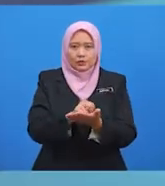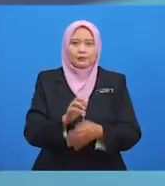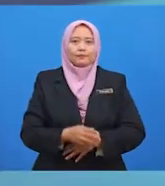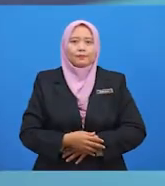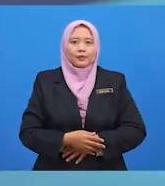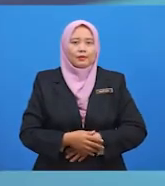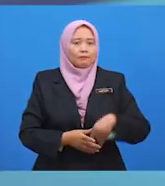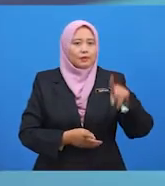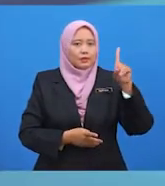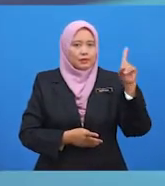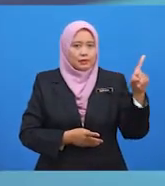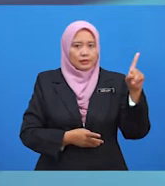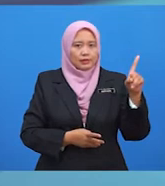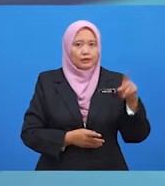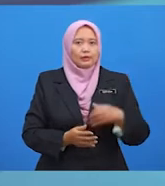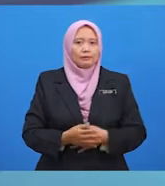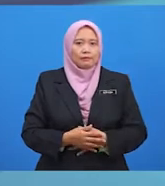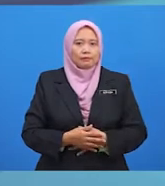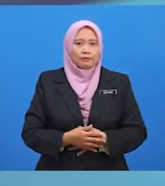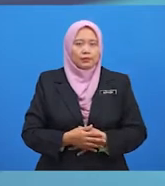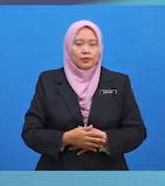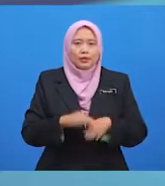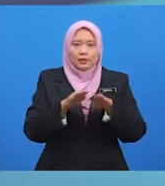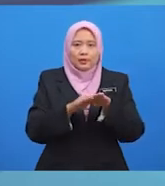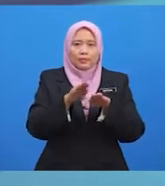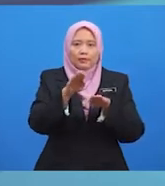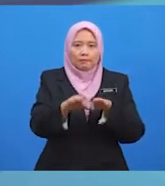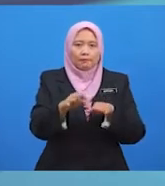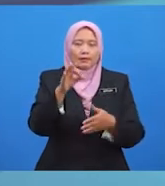Pertama adalah tapak bash.